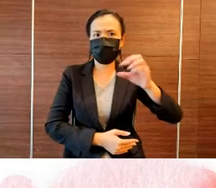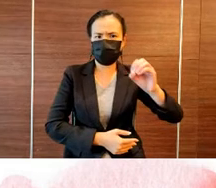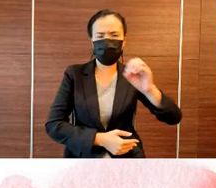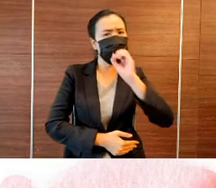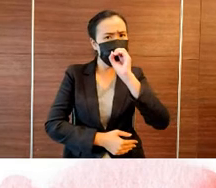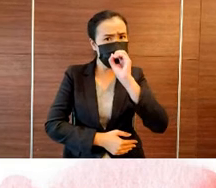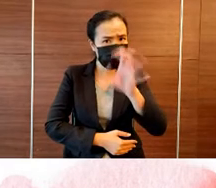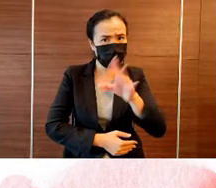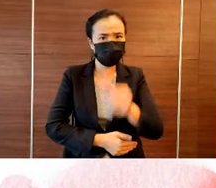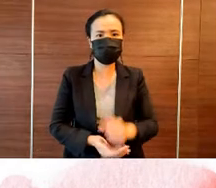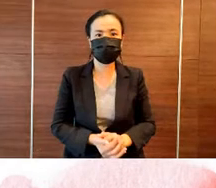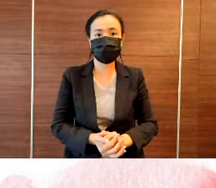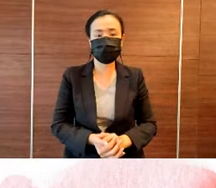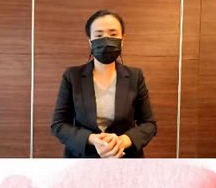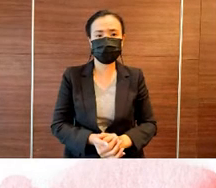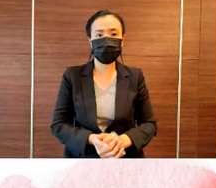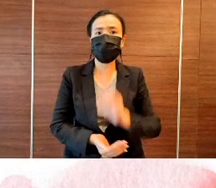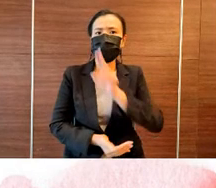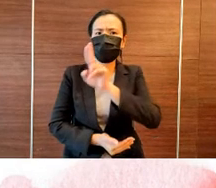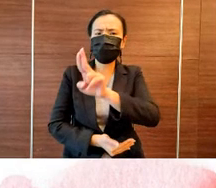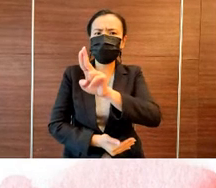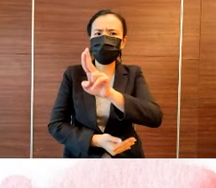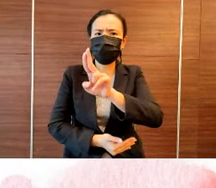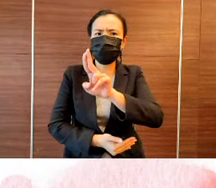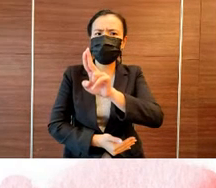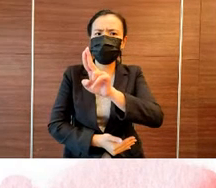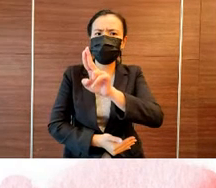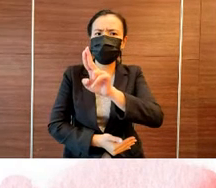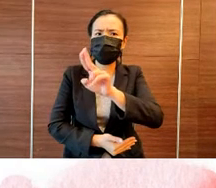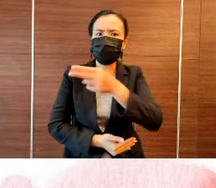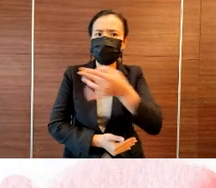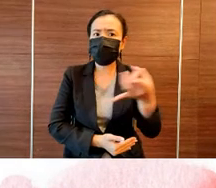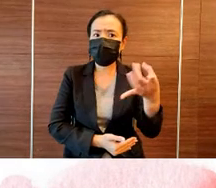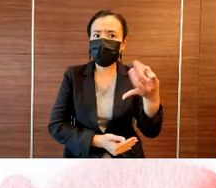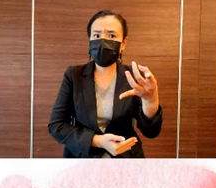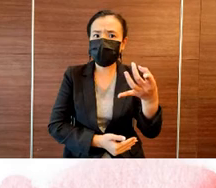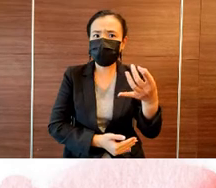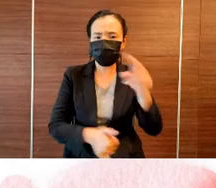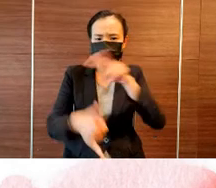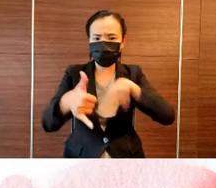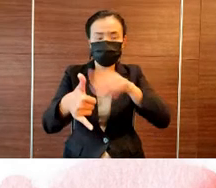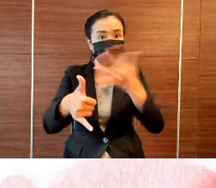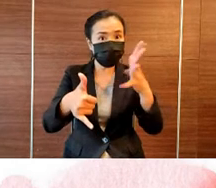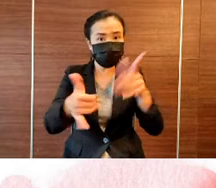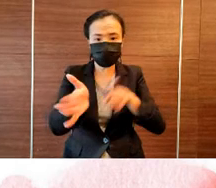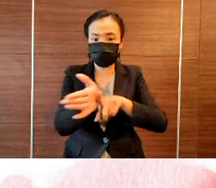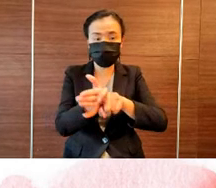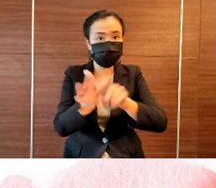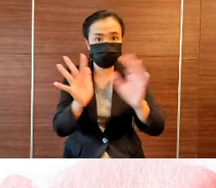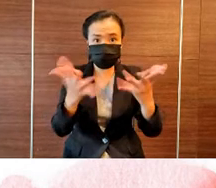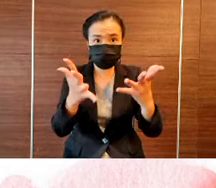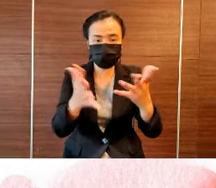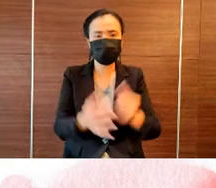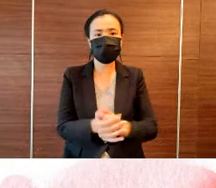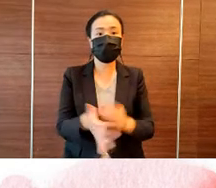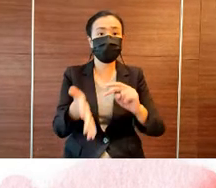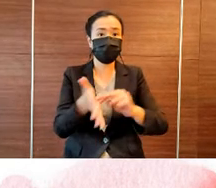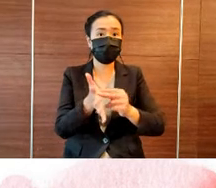รงนี้นะครับว่าอยู่เท่ากับอยู่คืออะไรนะครับนะ undetectable แปลว่าตรวจไม่เจอเชื้อตรวจไม่เจอเท่